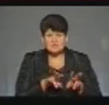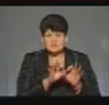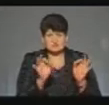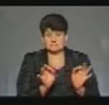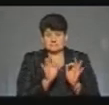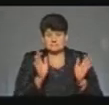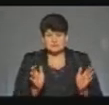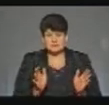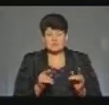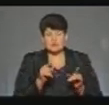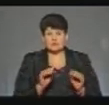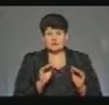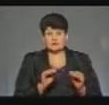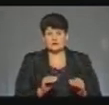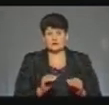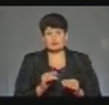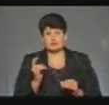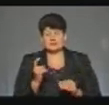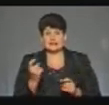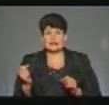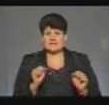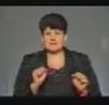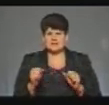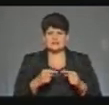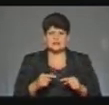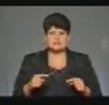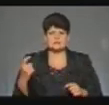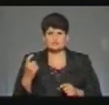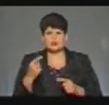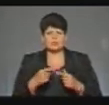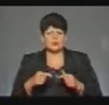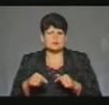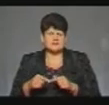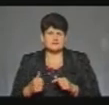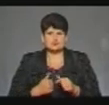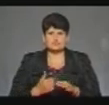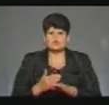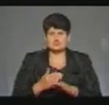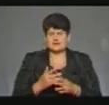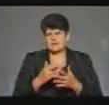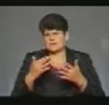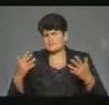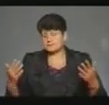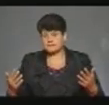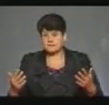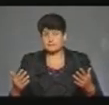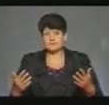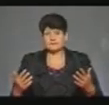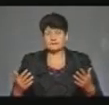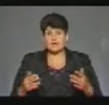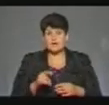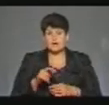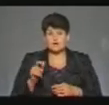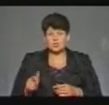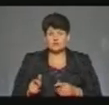й залишились, туди поселилися колгоспне керівництво, різноманітні господарські організації, військові частини і ще довший список. Далі. Люди